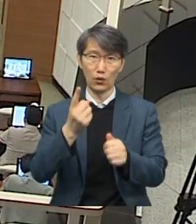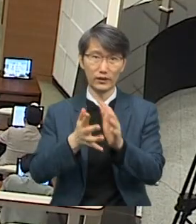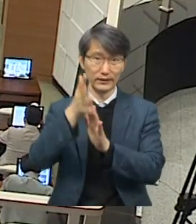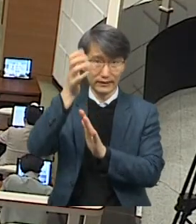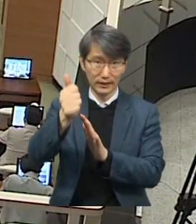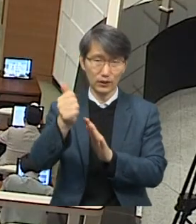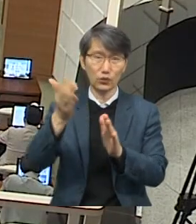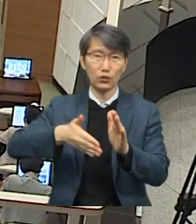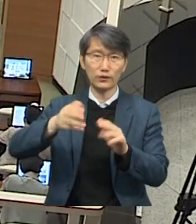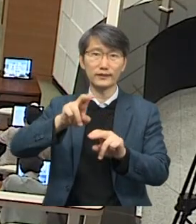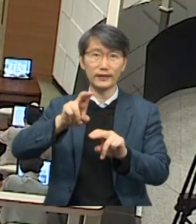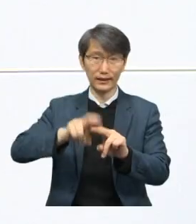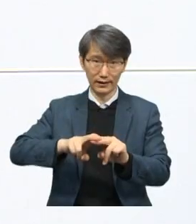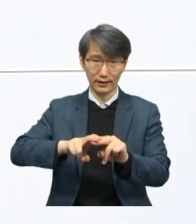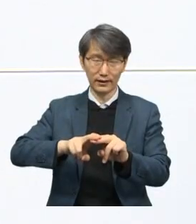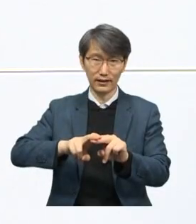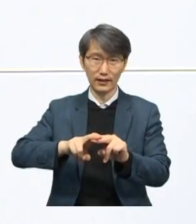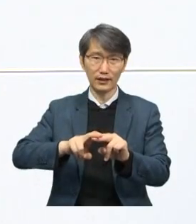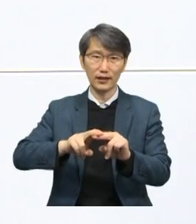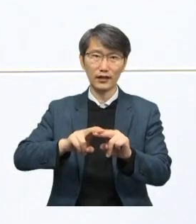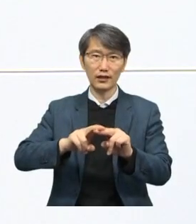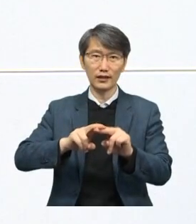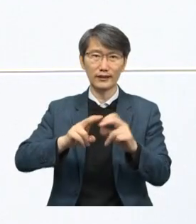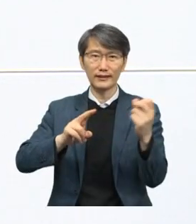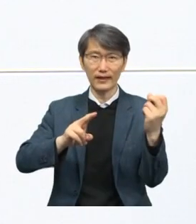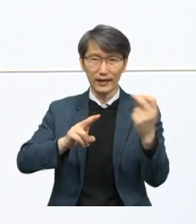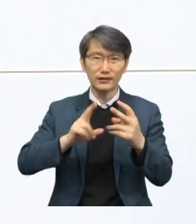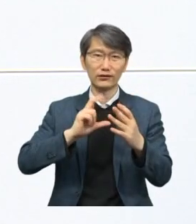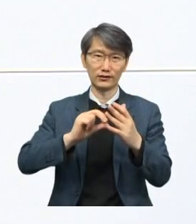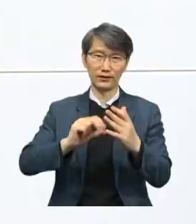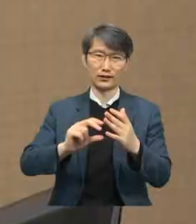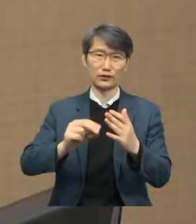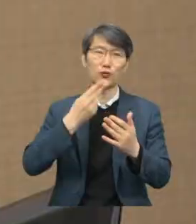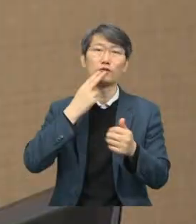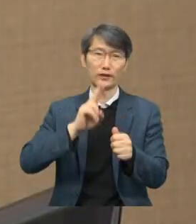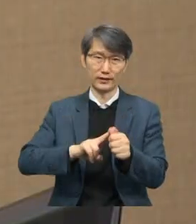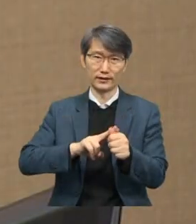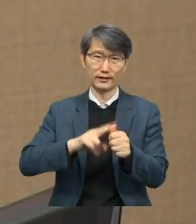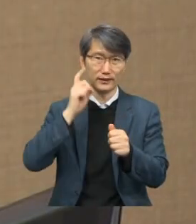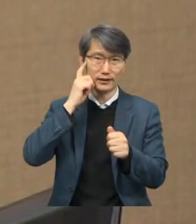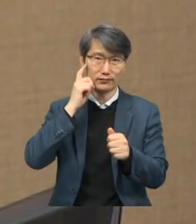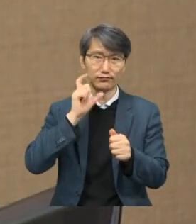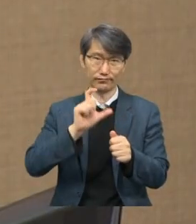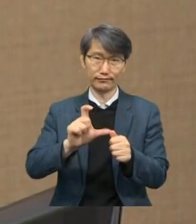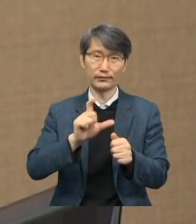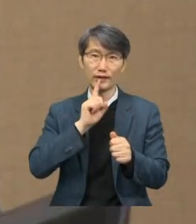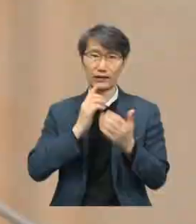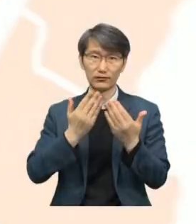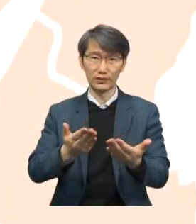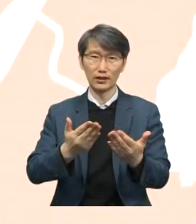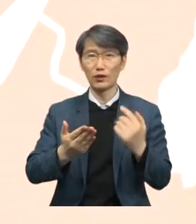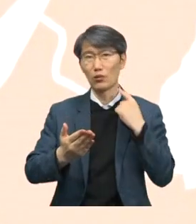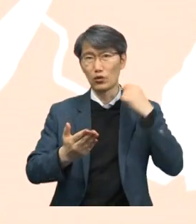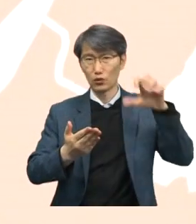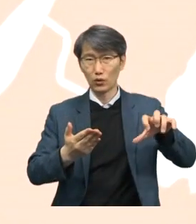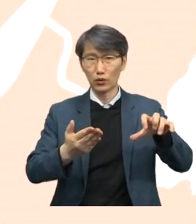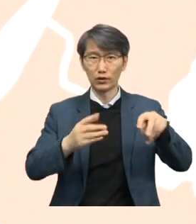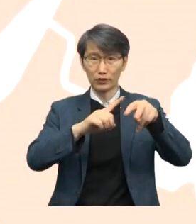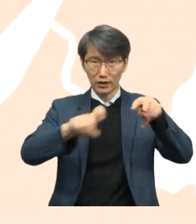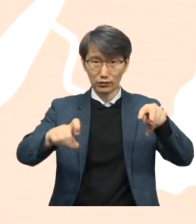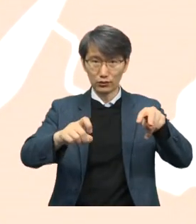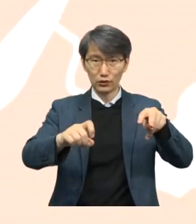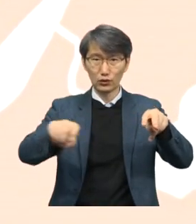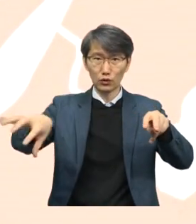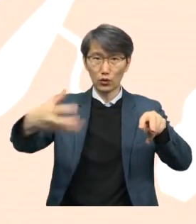서울시장이 공식적인 자리에서 강북횡단선을 다시 추진하겠다는 의지를 못 박았습니다. 양천구 목동부터 서대문과